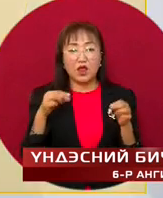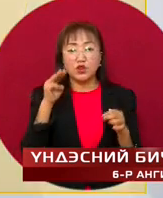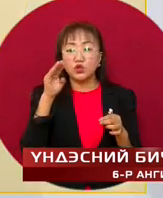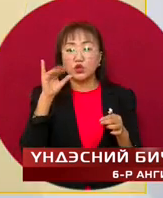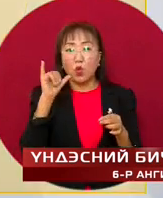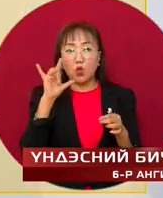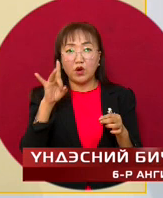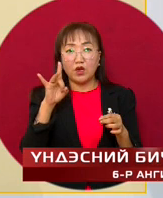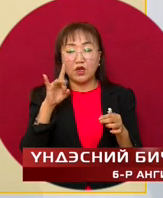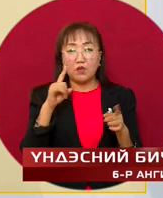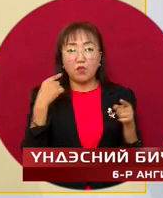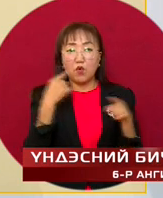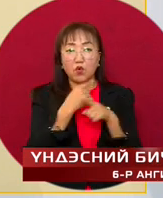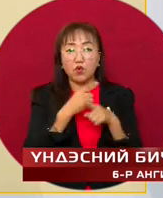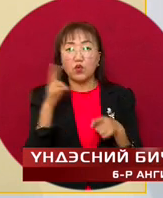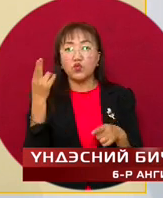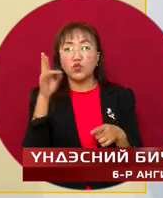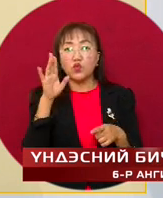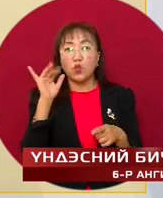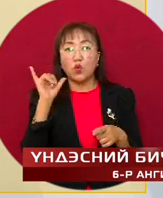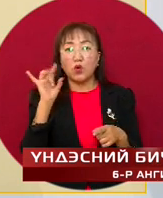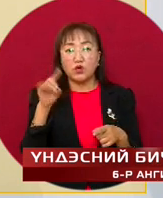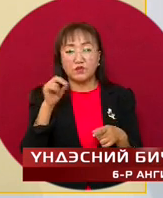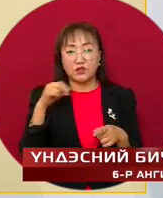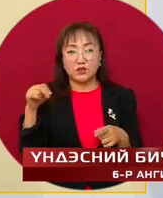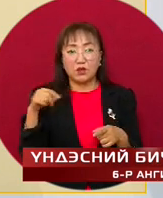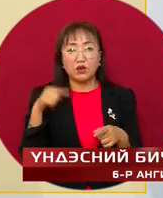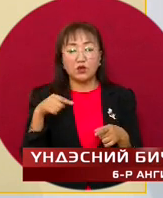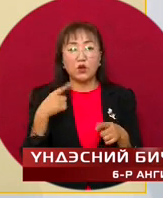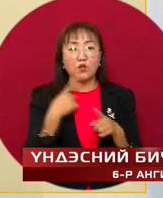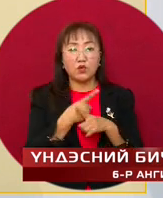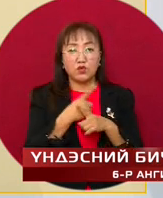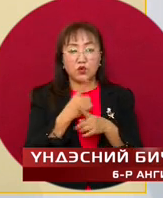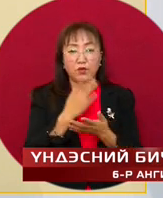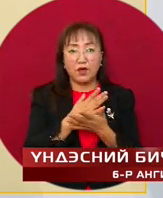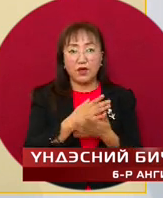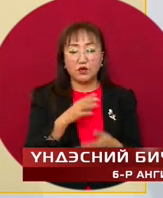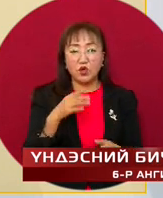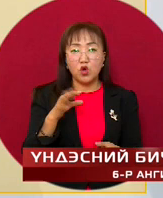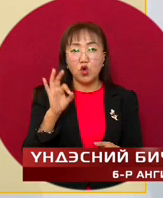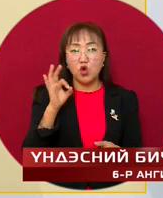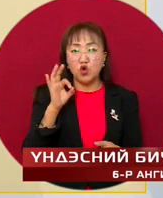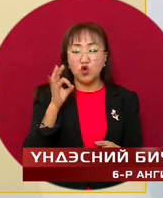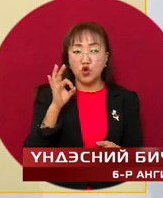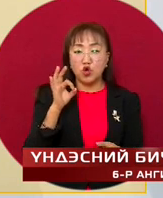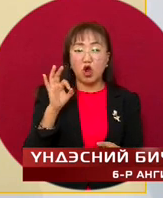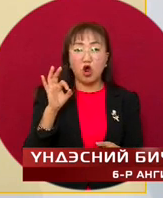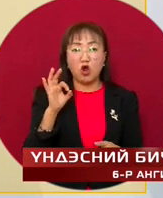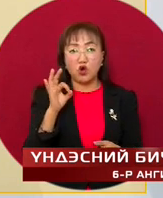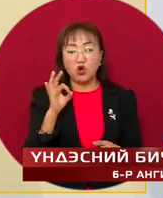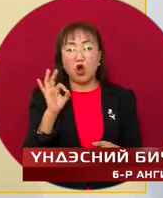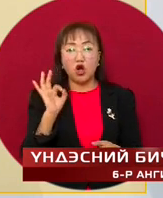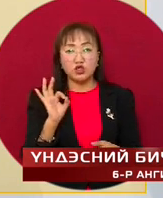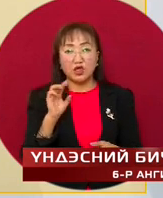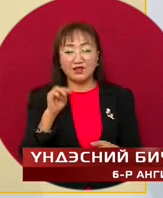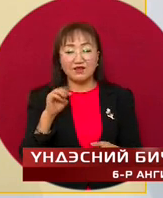алдаанаас хүүхдүүдээ сэрэмжлэрээ. Тэгэхээр энэ бол өх оршихын тий ялгалын Т нөхцөлийг тур гэж бичсэн байна гэдгийг